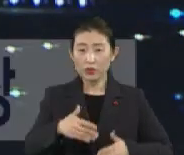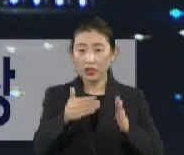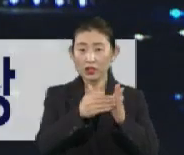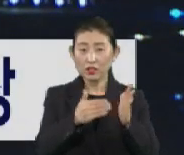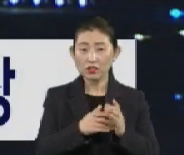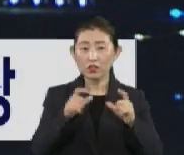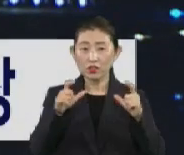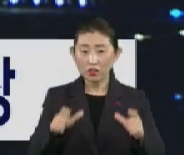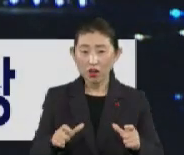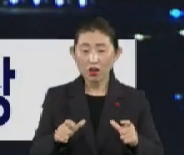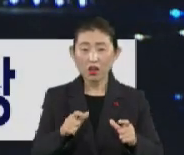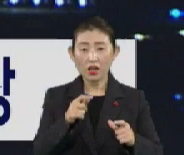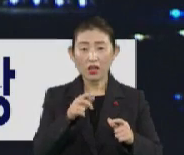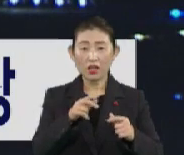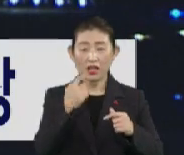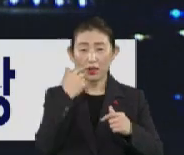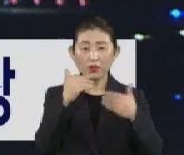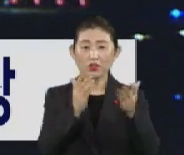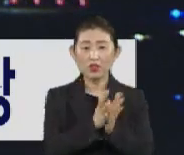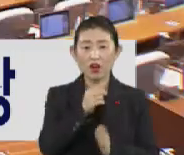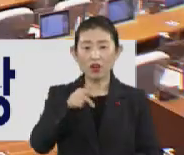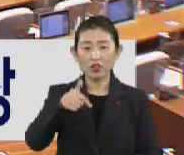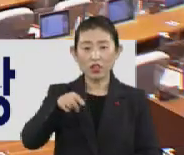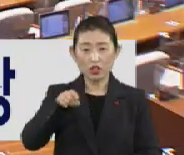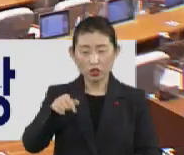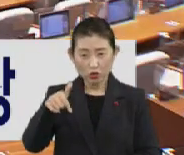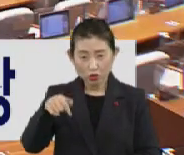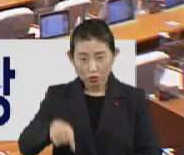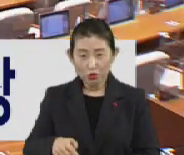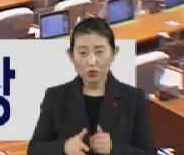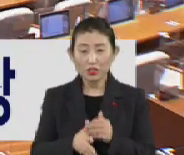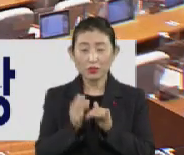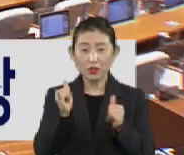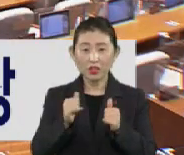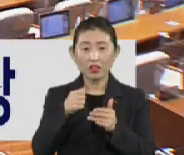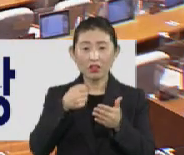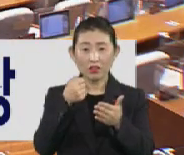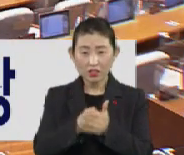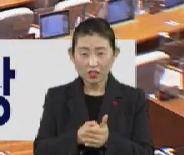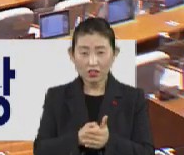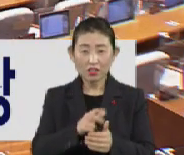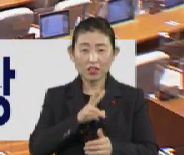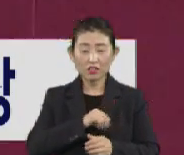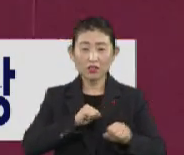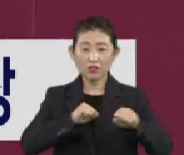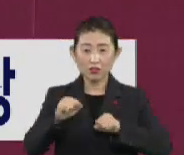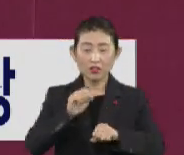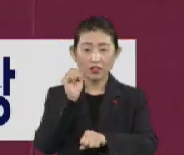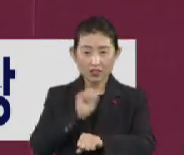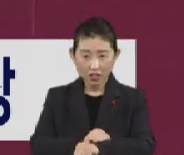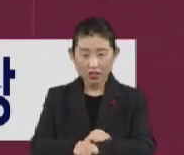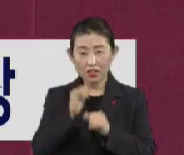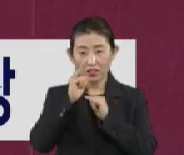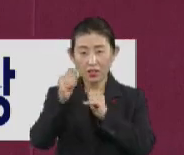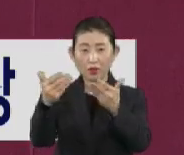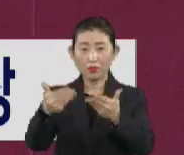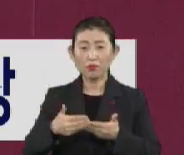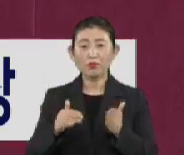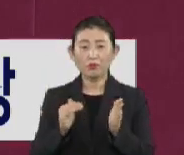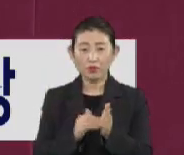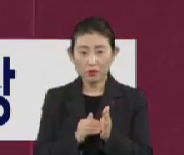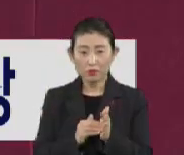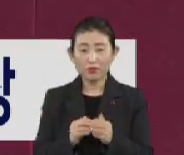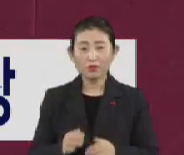당진이 지역구인 더불어민주당 어기구 의원이 시민단체들이 선정한 대한민국 의정평판 시상식에서